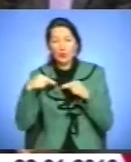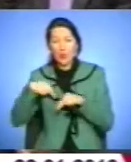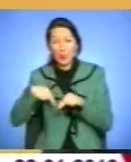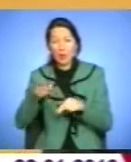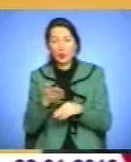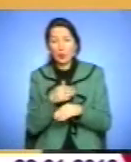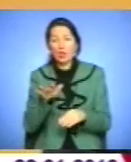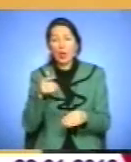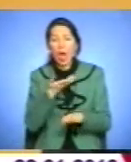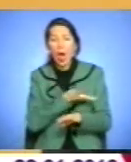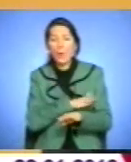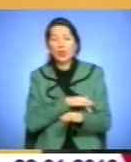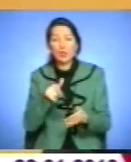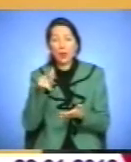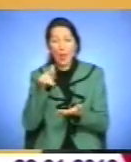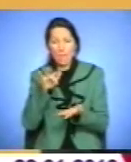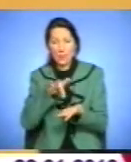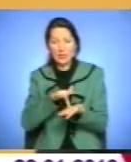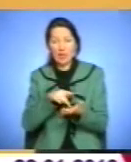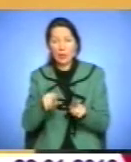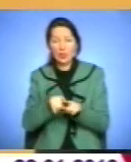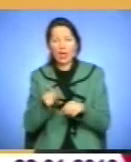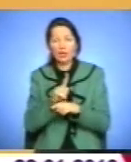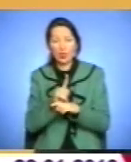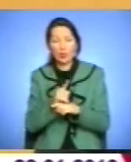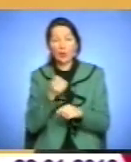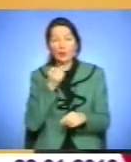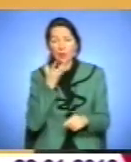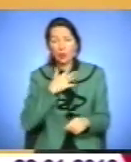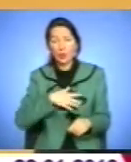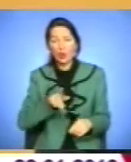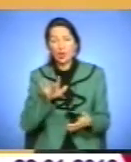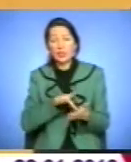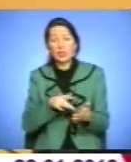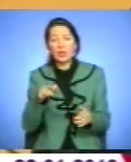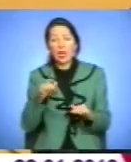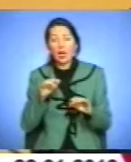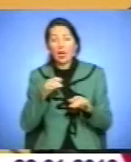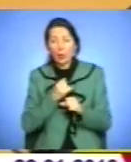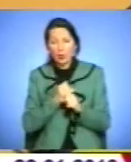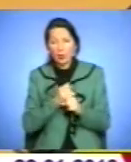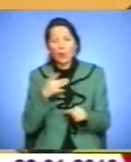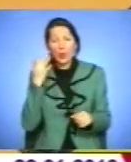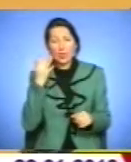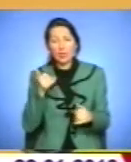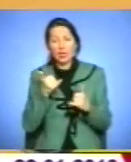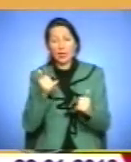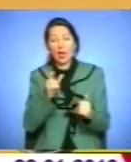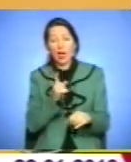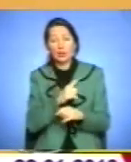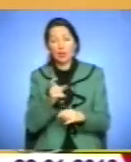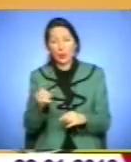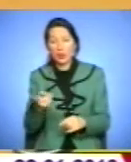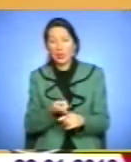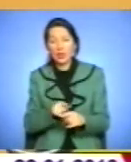Тернополем. Надзвичайно приємно, що центр діє. Це першого полегшення для звичайних тернополян, яким сьогодні не потрібно по декілька разів їхати до Львова, нести